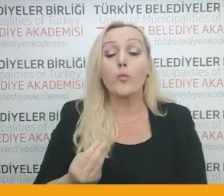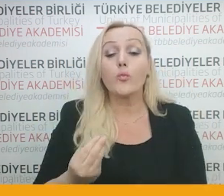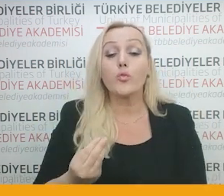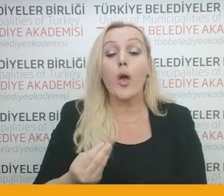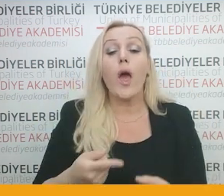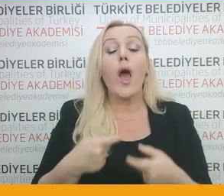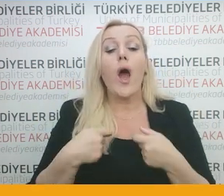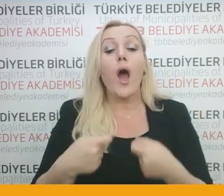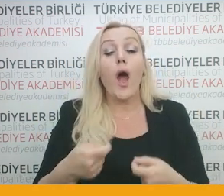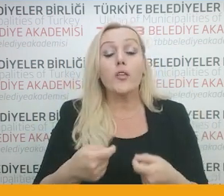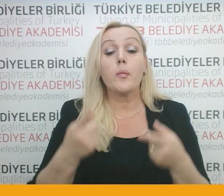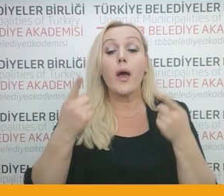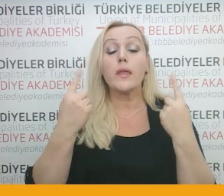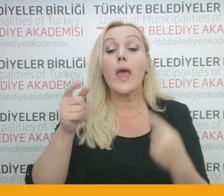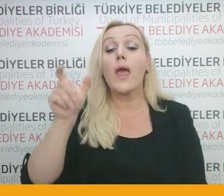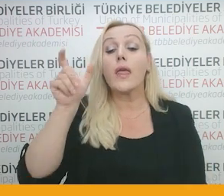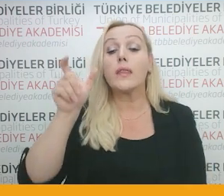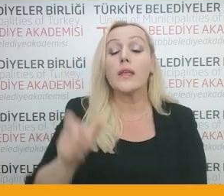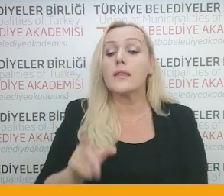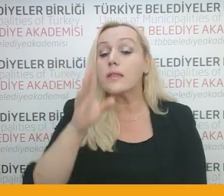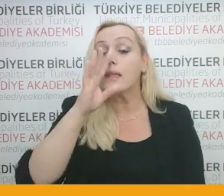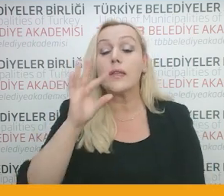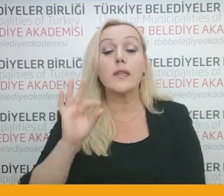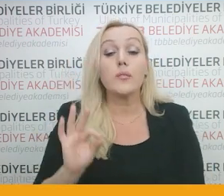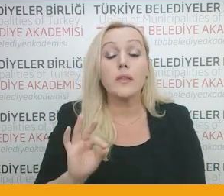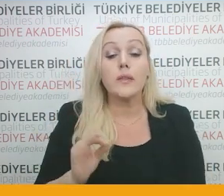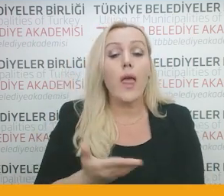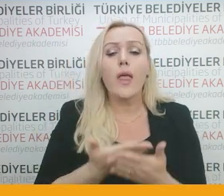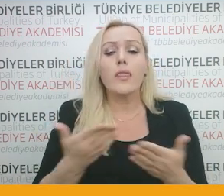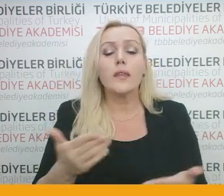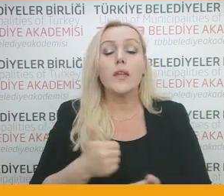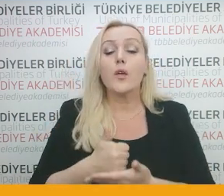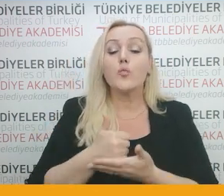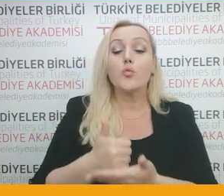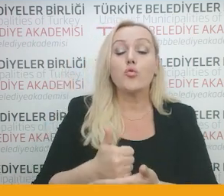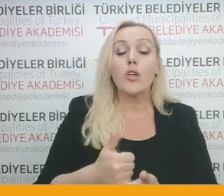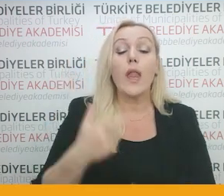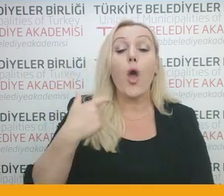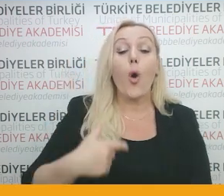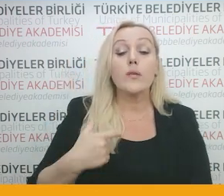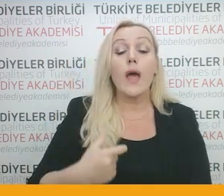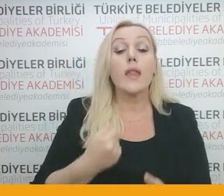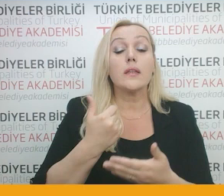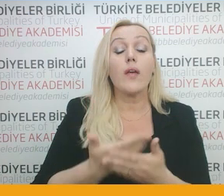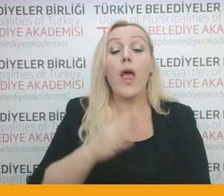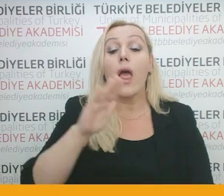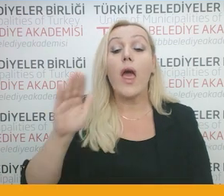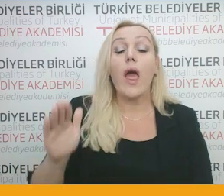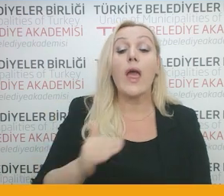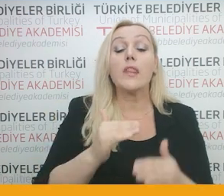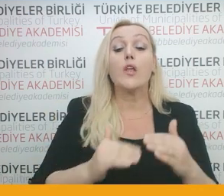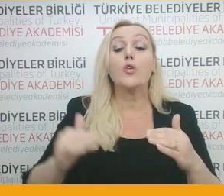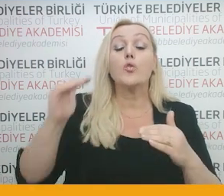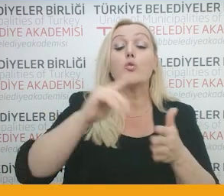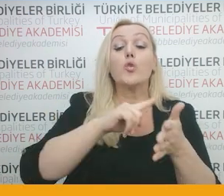Sıradaki harcama yetkilisi arkadaşlar. Harcama yetkilisi, yetkilisi kimdir, nedir? Bütçeyle ödenek tahsis edilen her birimin en üst yöneticisi